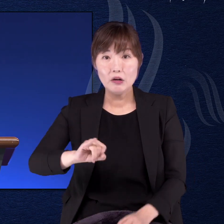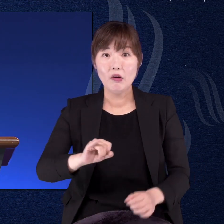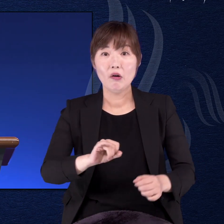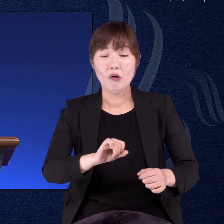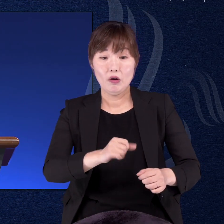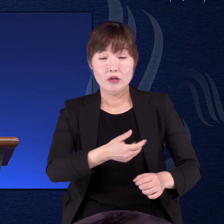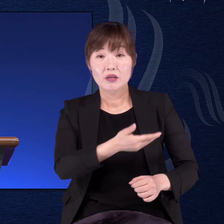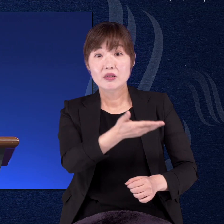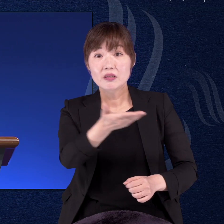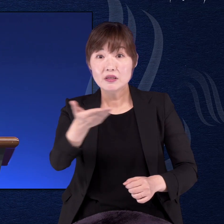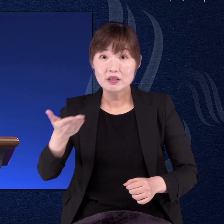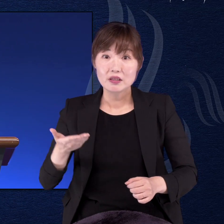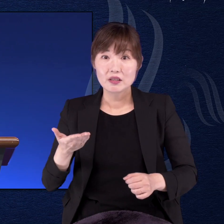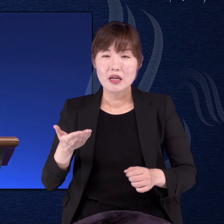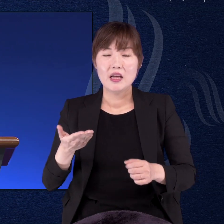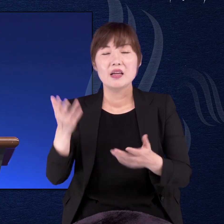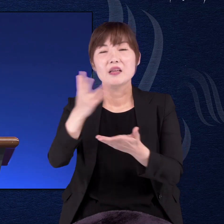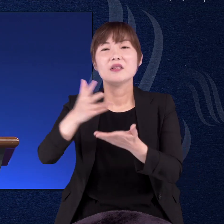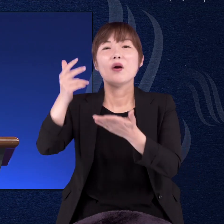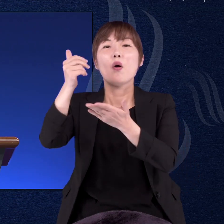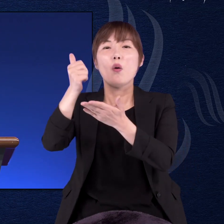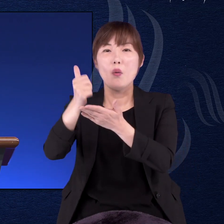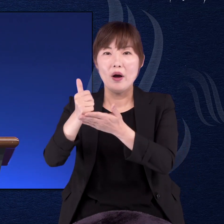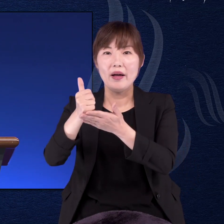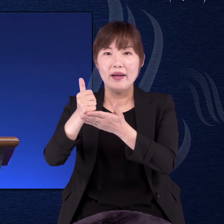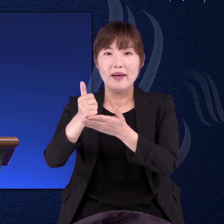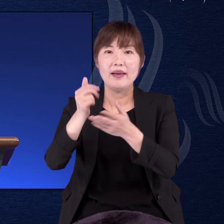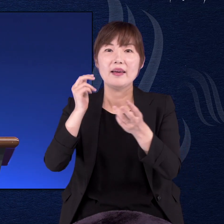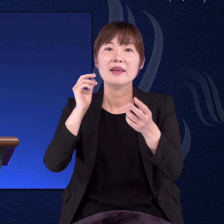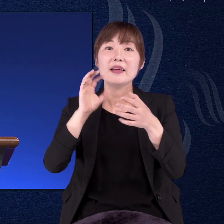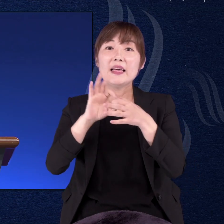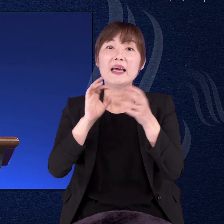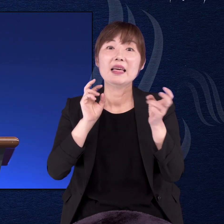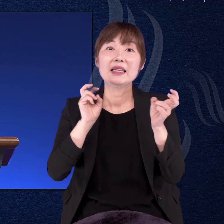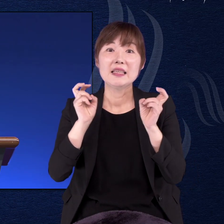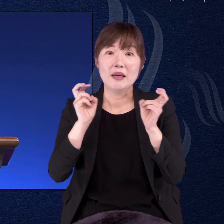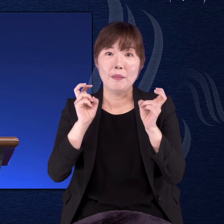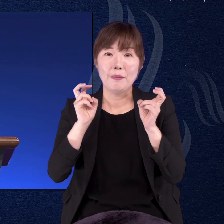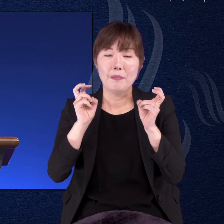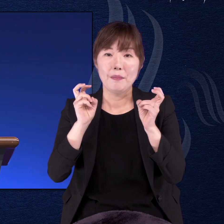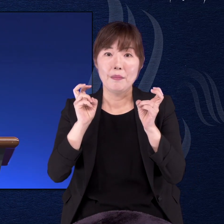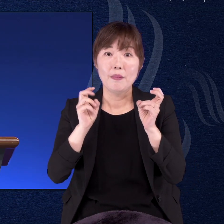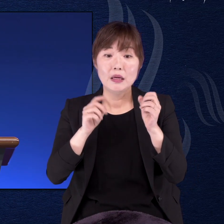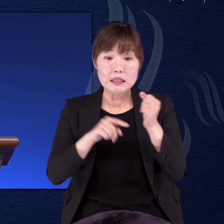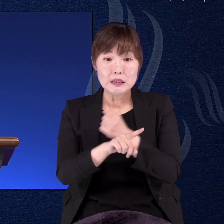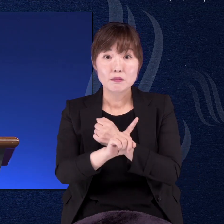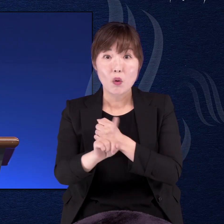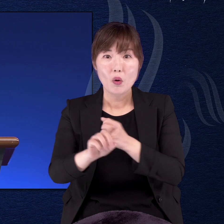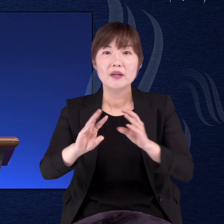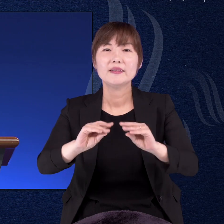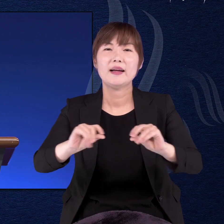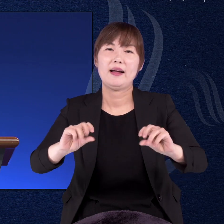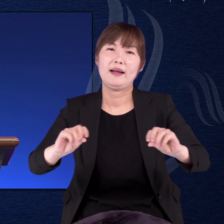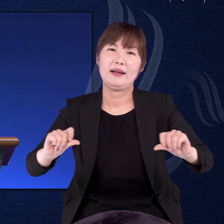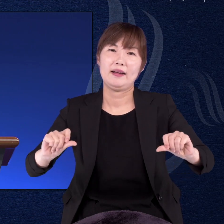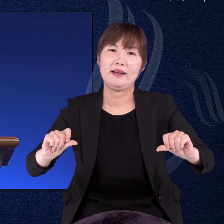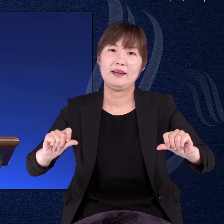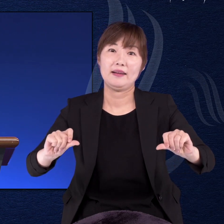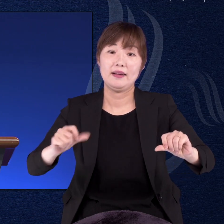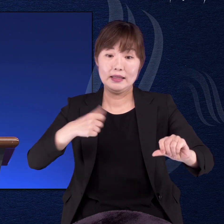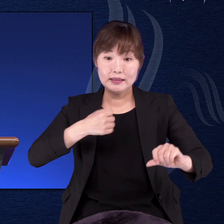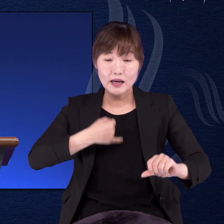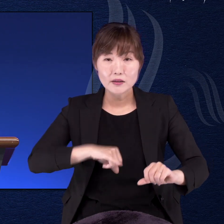지금 내 자녀의 모습을 떠올려 보세요. 내 자녀 때문에 힘드세요?